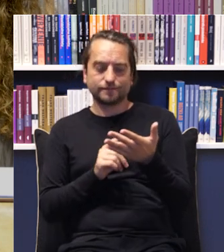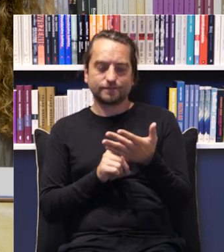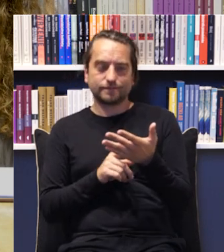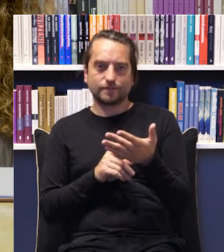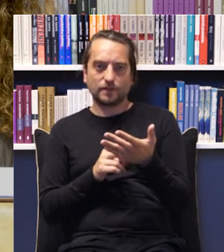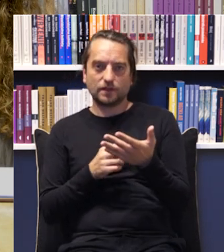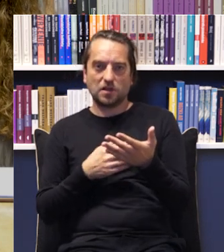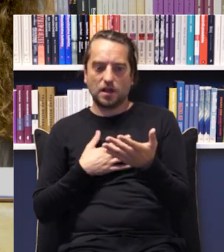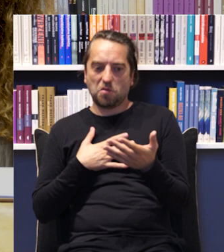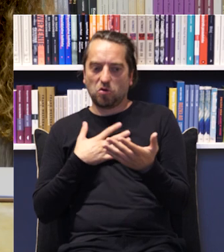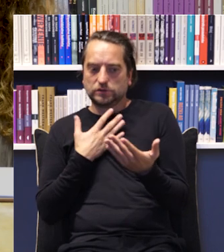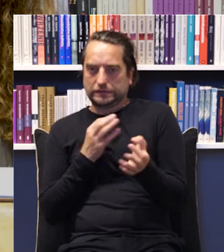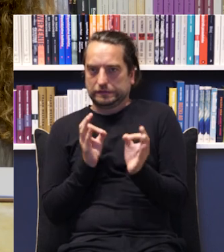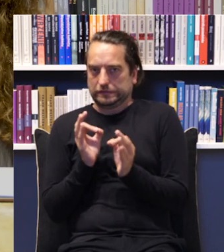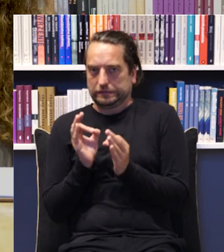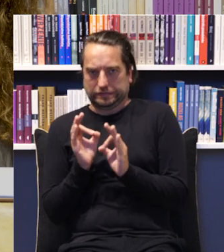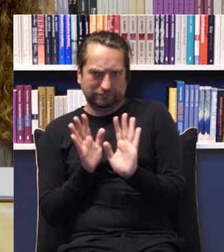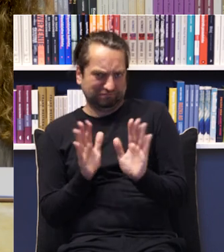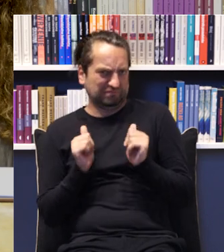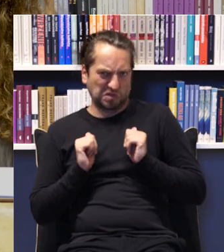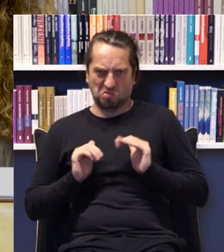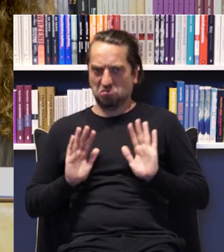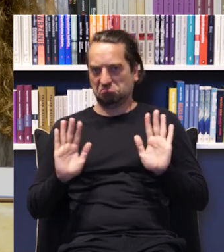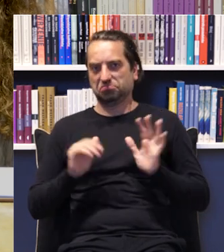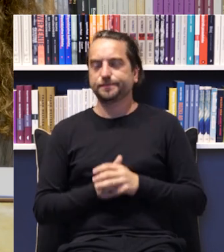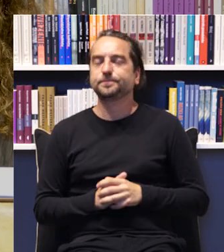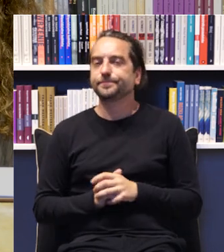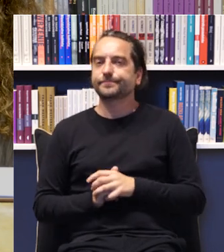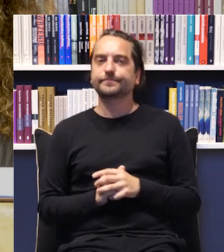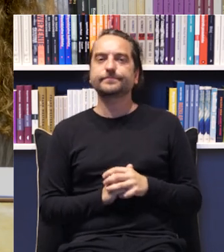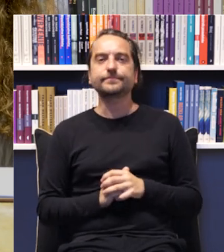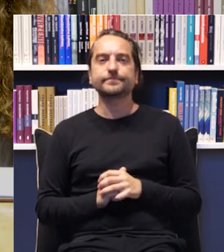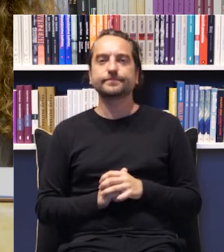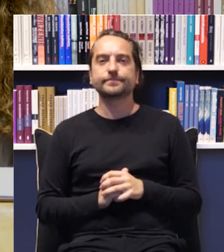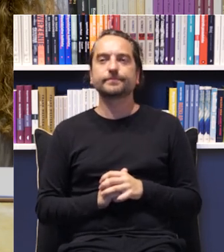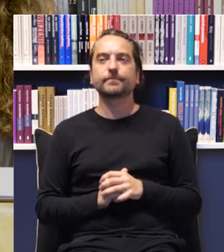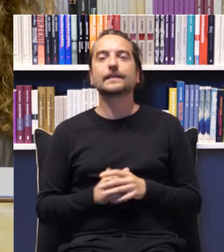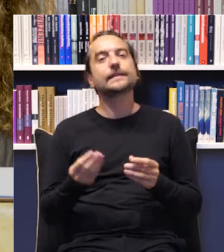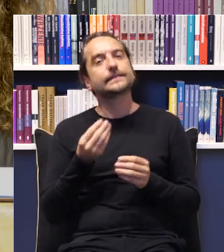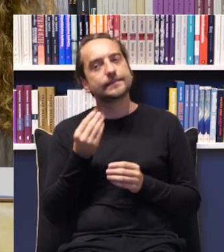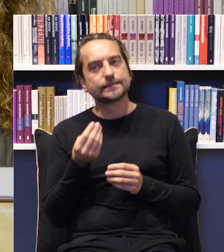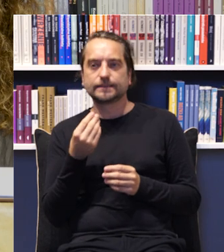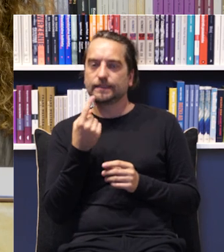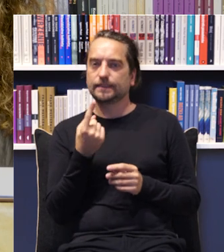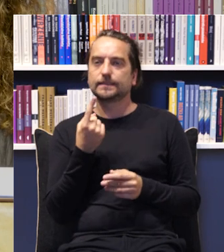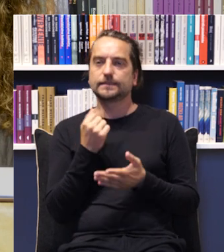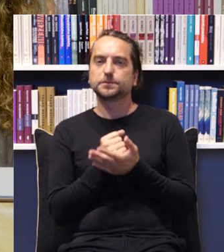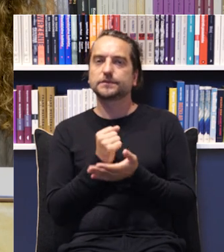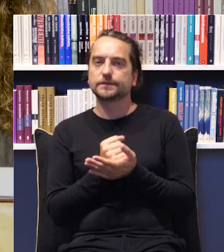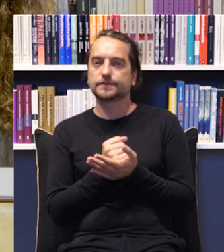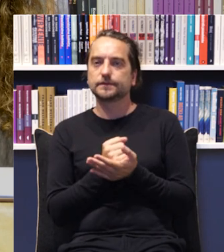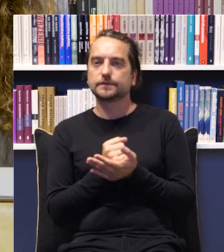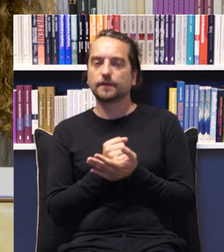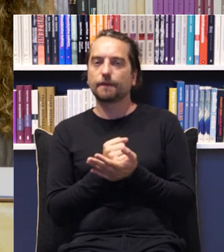niezdrowych emocji sposób, moim zdaniem. I jeszcze jest kwestia taka, że też